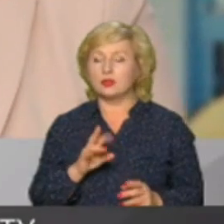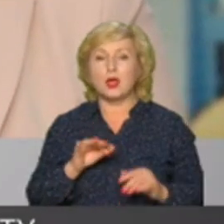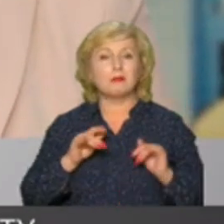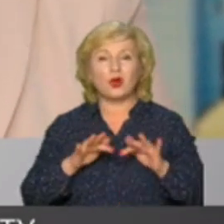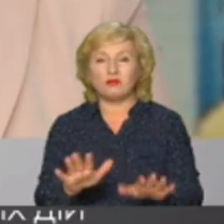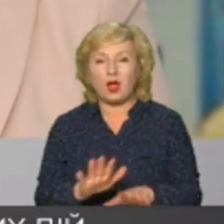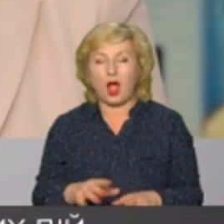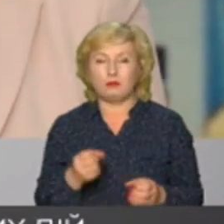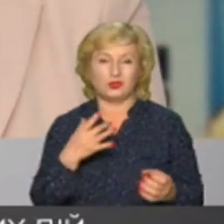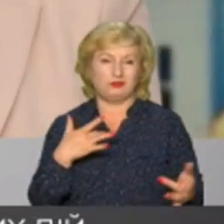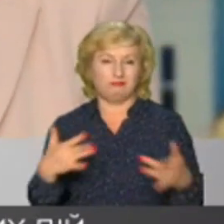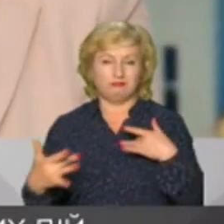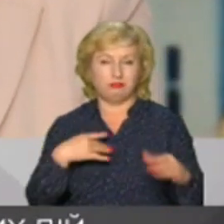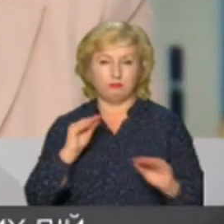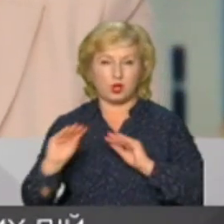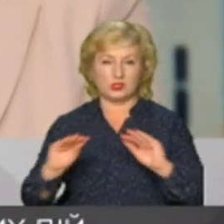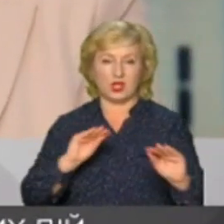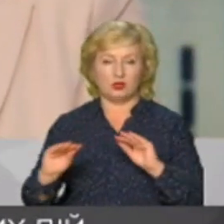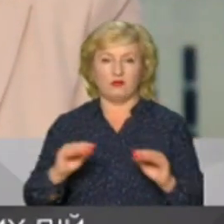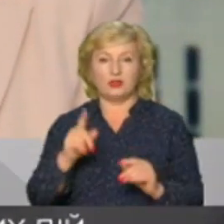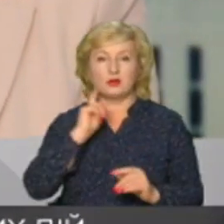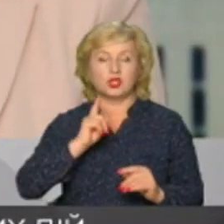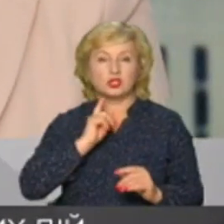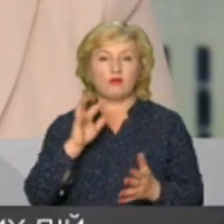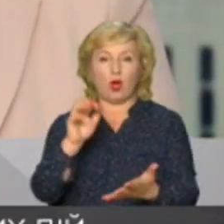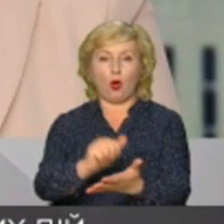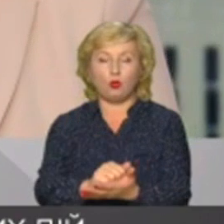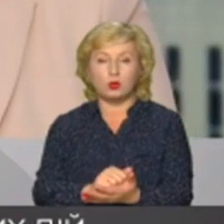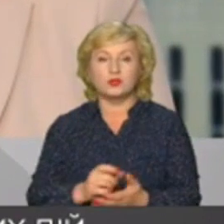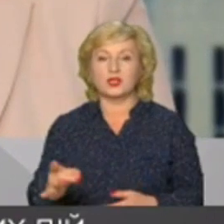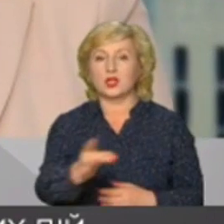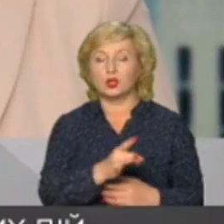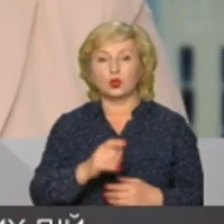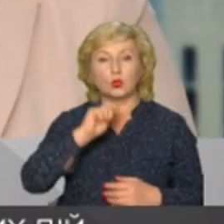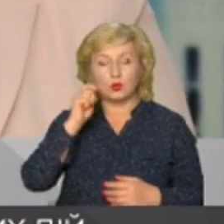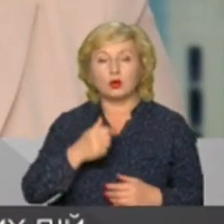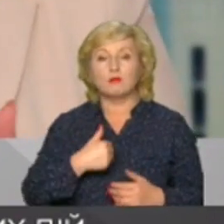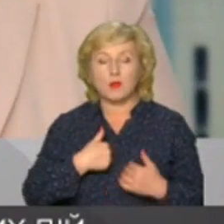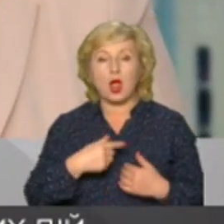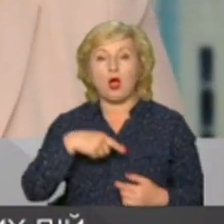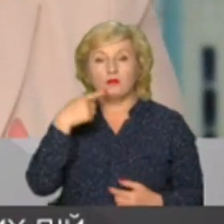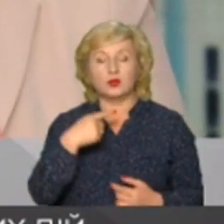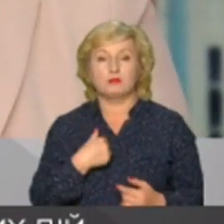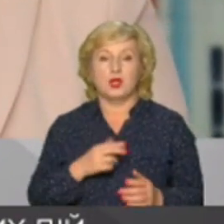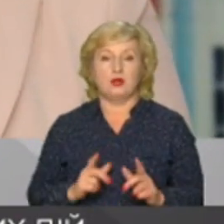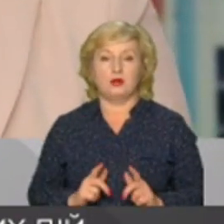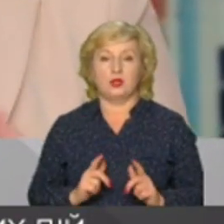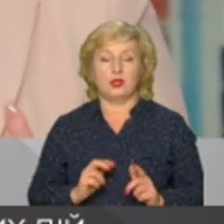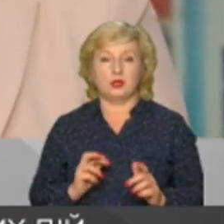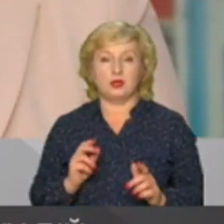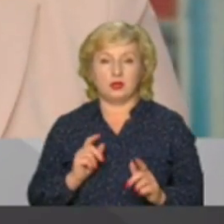так, постановка яких відбулася на тимчасово окупованих територіях України, ми говоримо, що ми йдемо в НАТО. Окрім